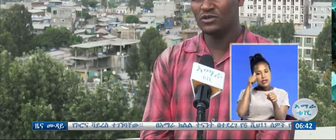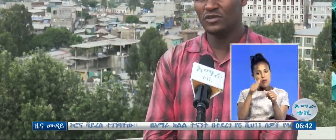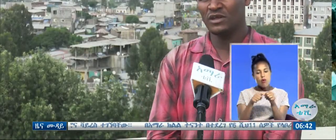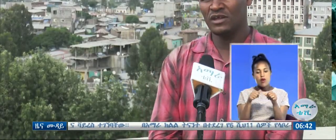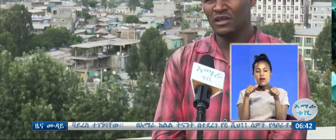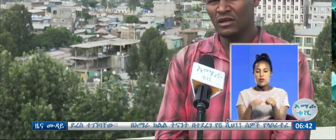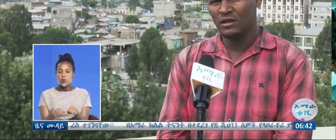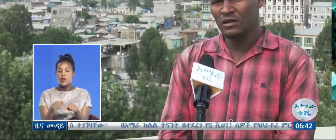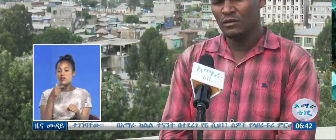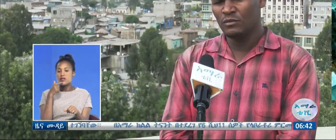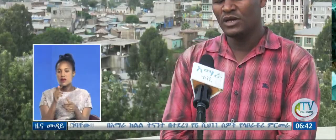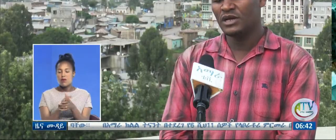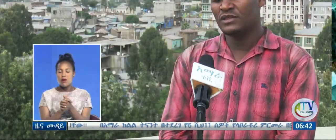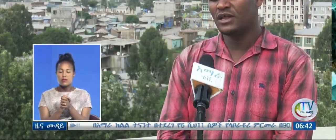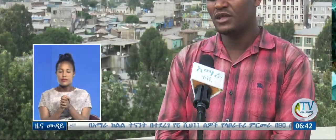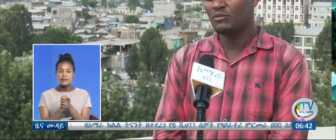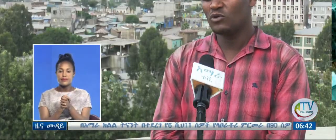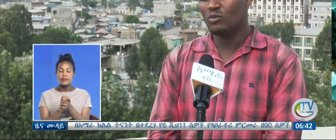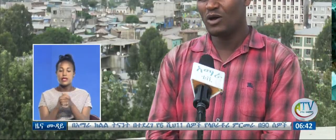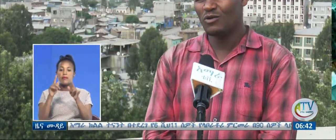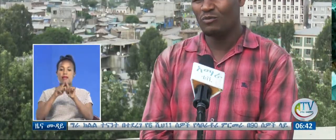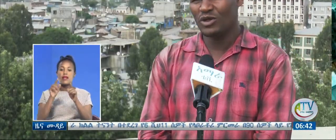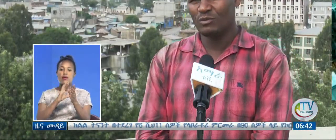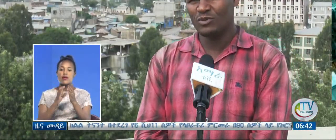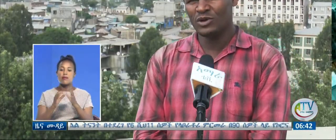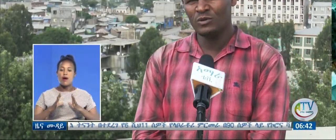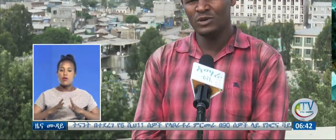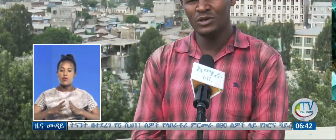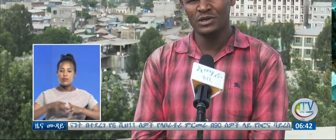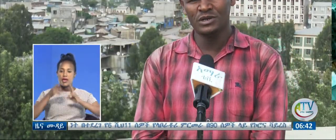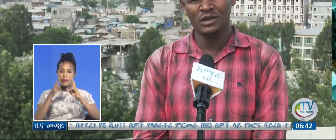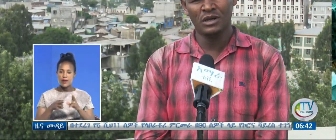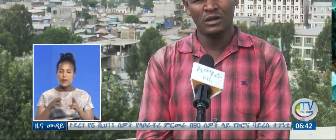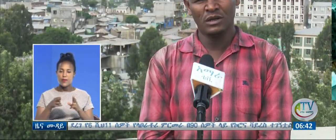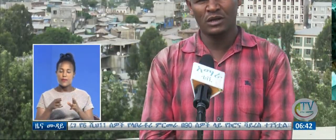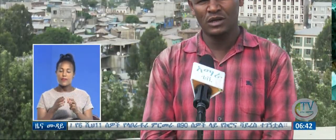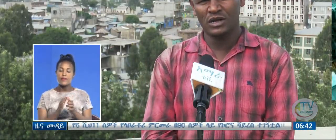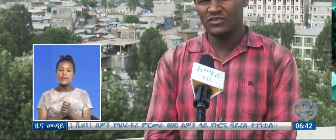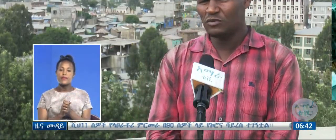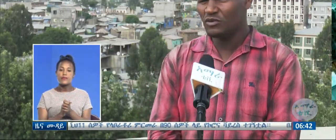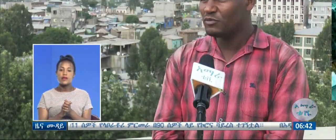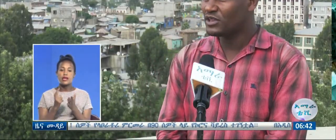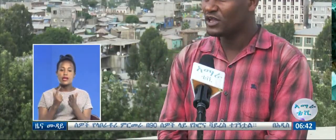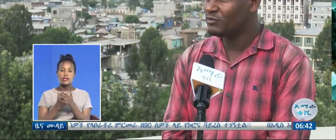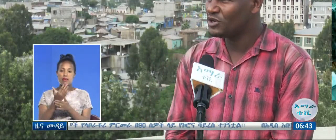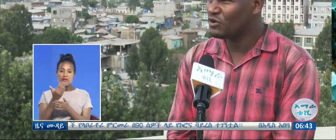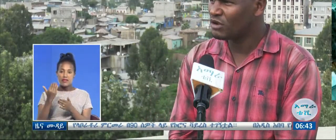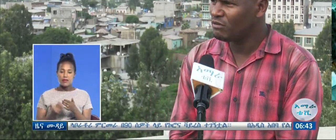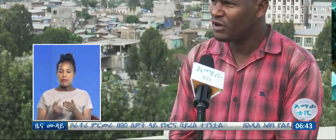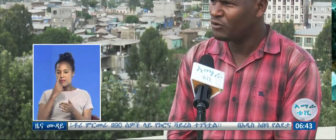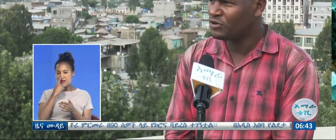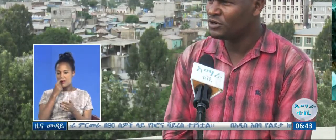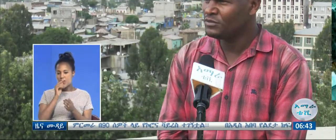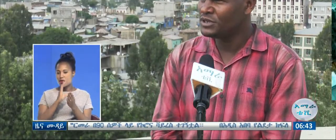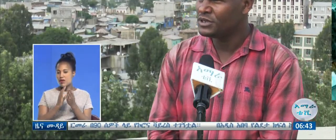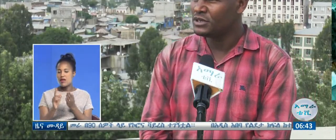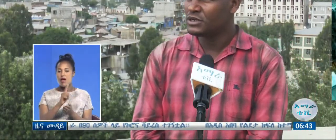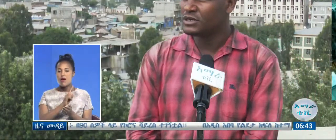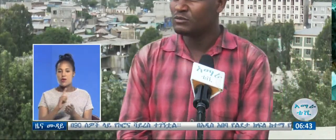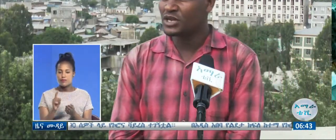እንደሚውል ተናግረዋል። በተለየ መልኩ በዓሉ የሚከበረው ከዚህ በፊት በተለመደው አግባብ